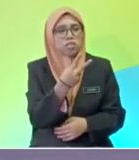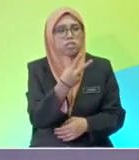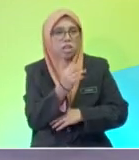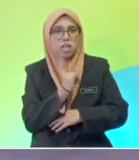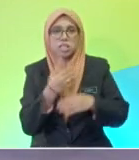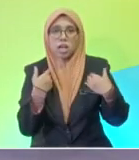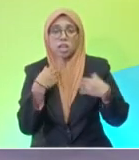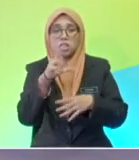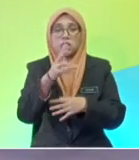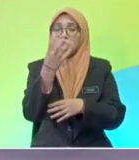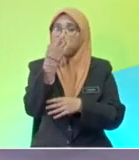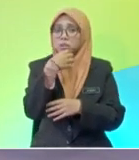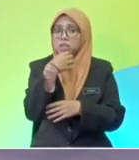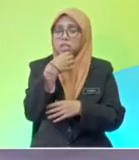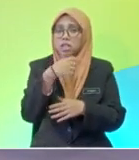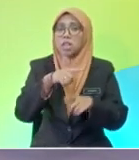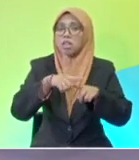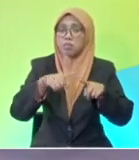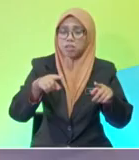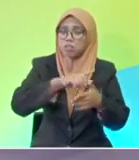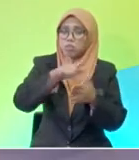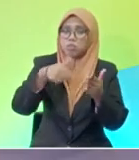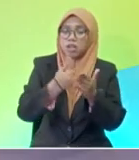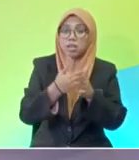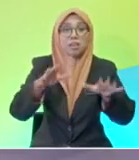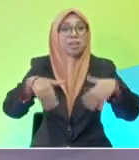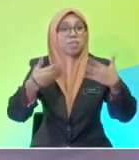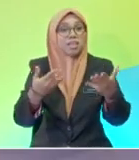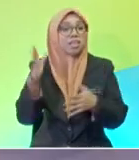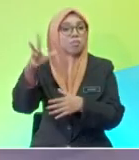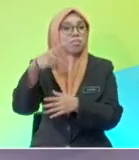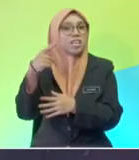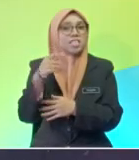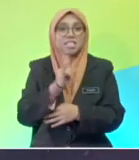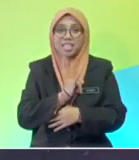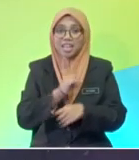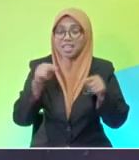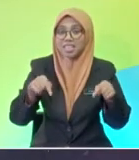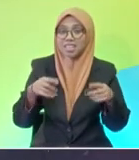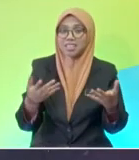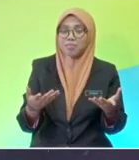tapi secara keseluruhannya Bagaimana prestasi saya hari ini